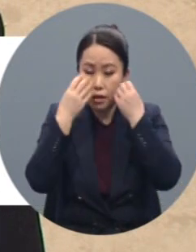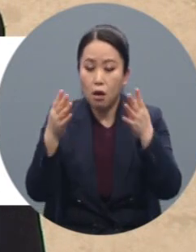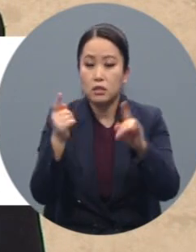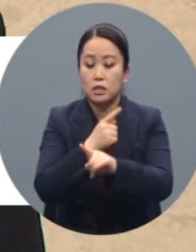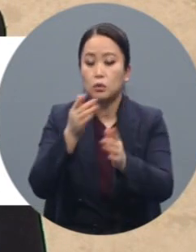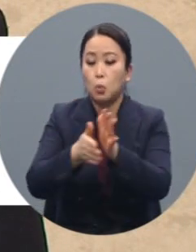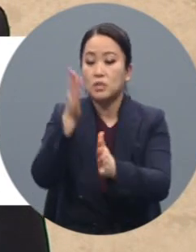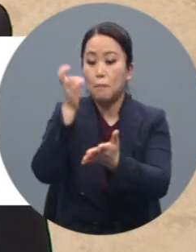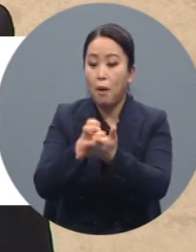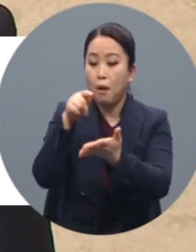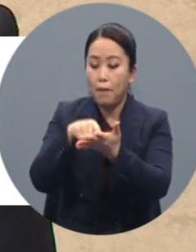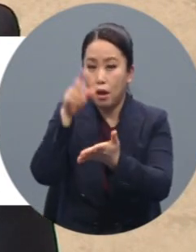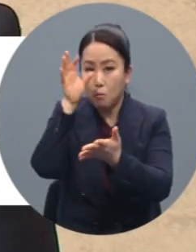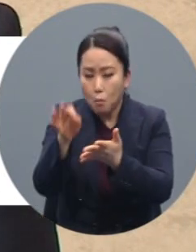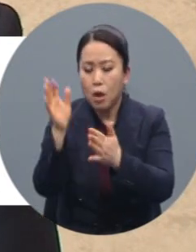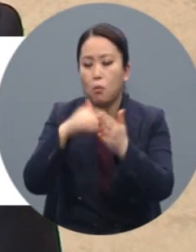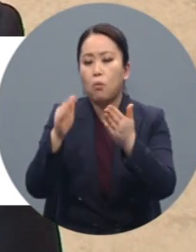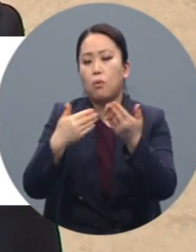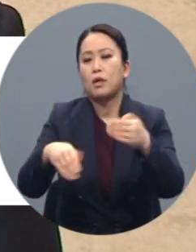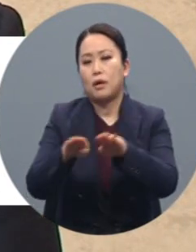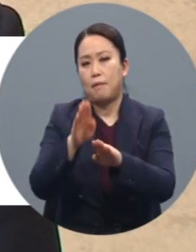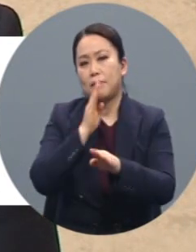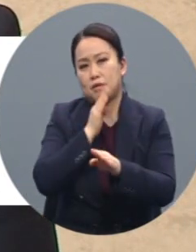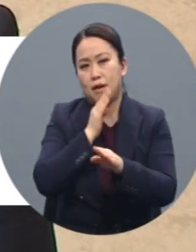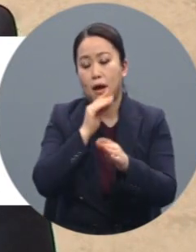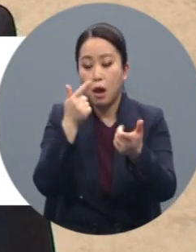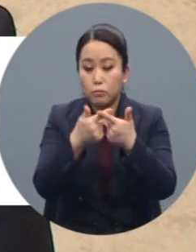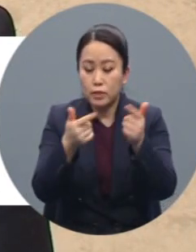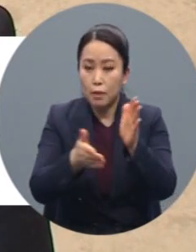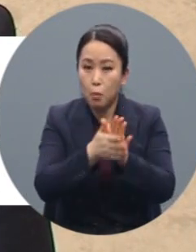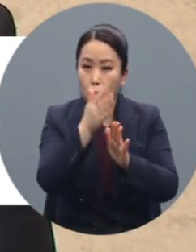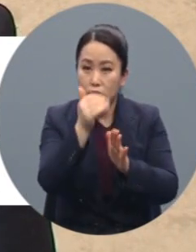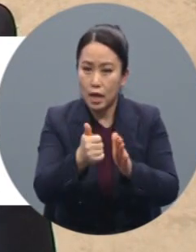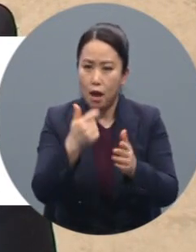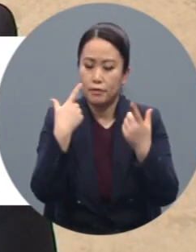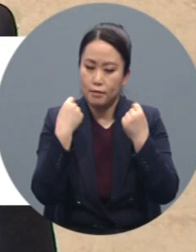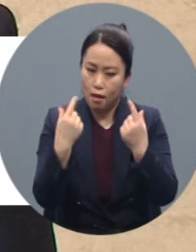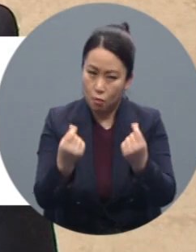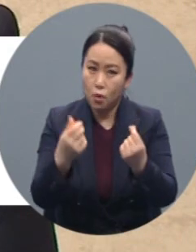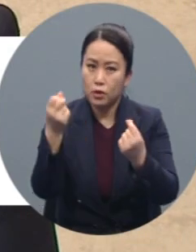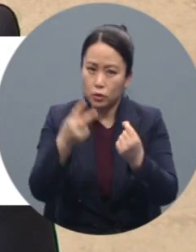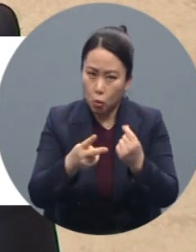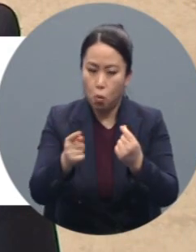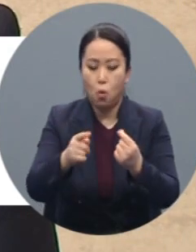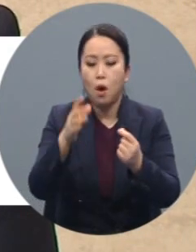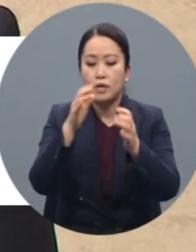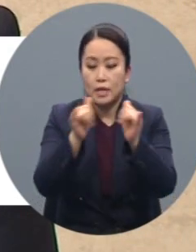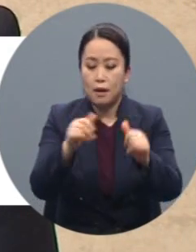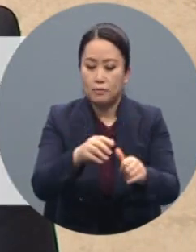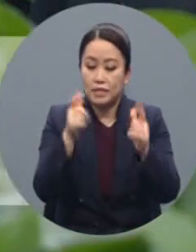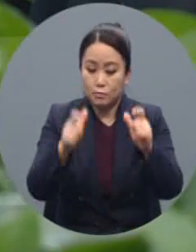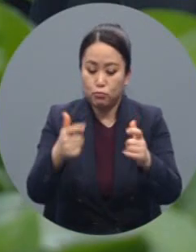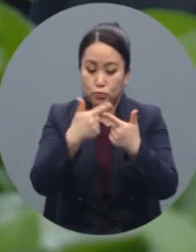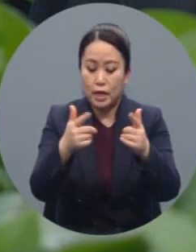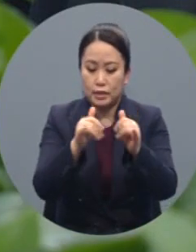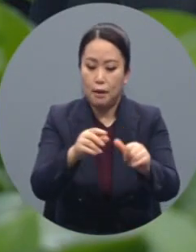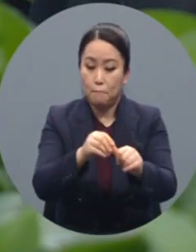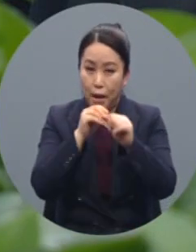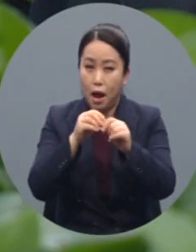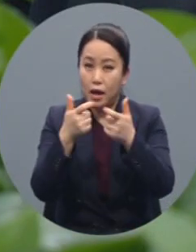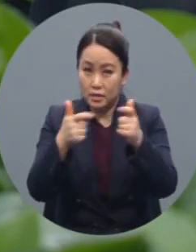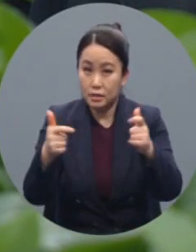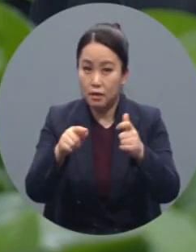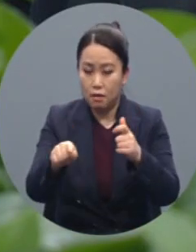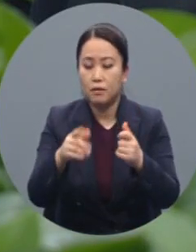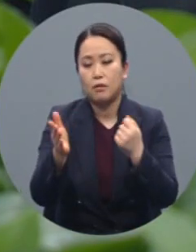지금까지 했던 것처럼 부산 본사 유지, 지역 인재 채용, 지역 발전 계획의 이행.